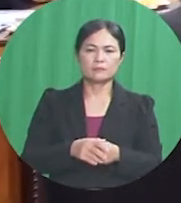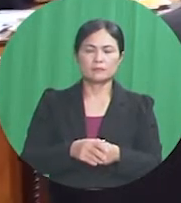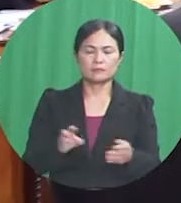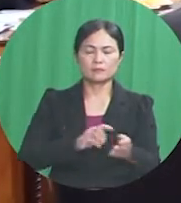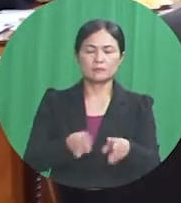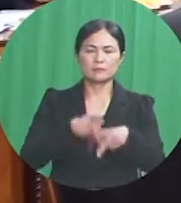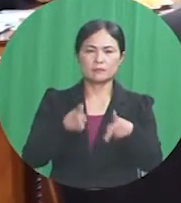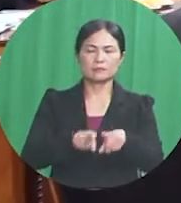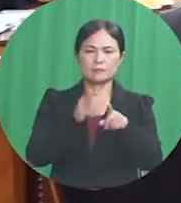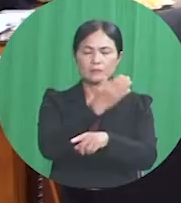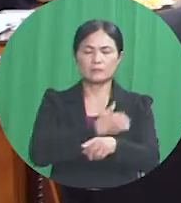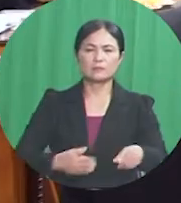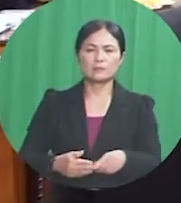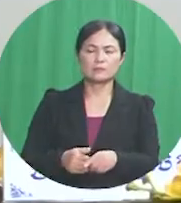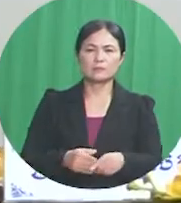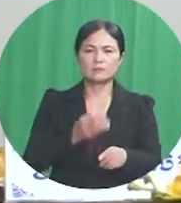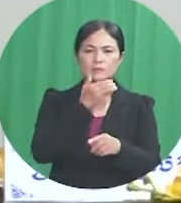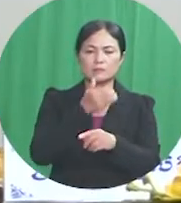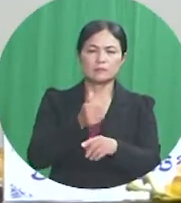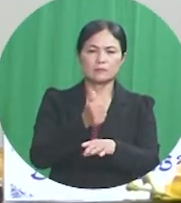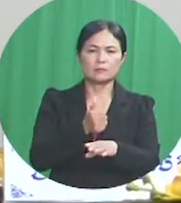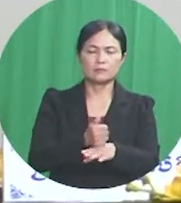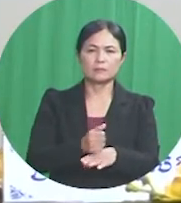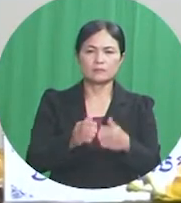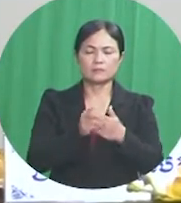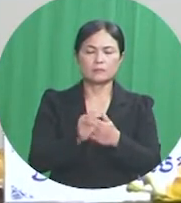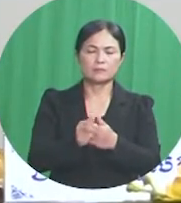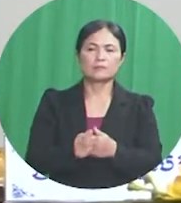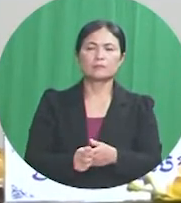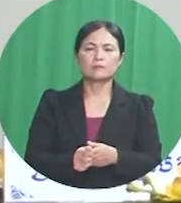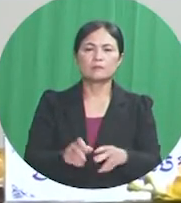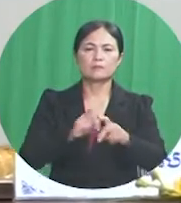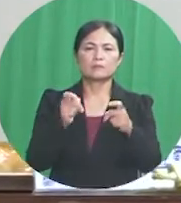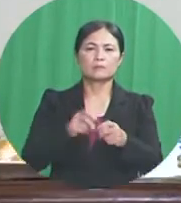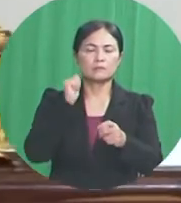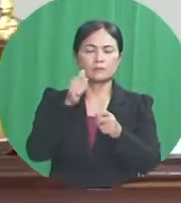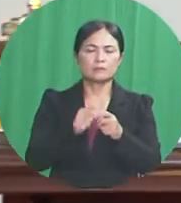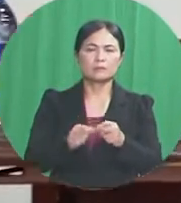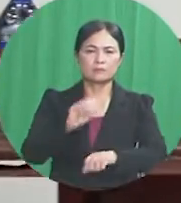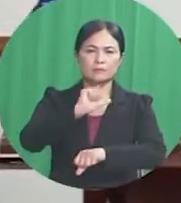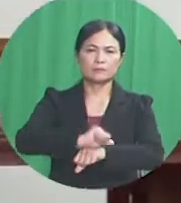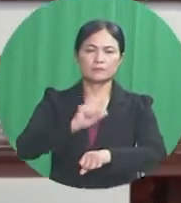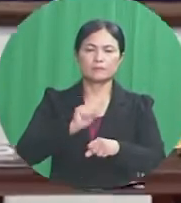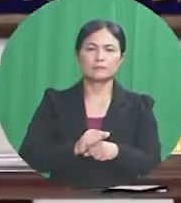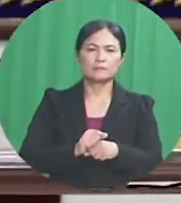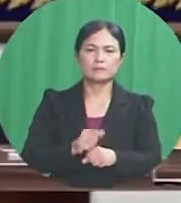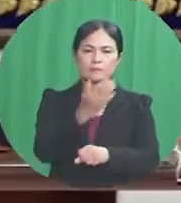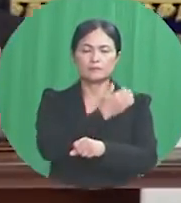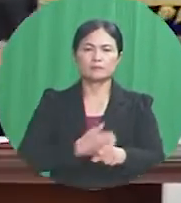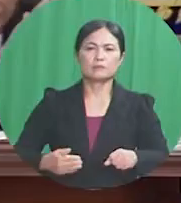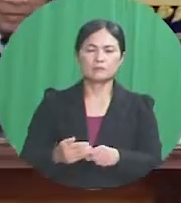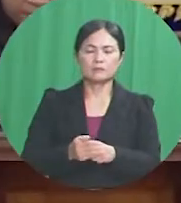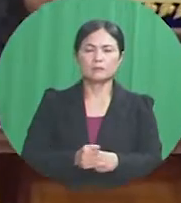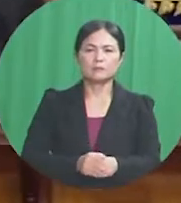ៅក្នុងឱកាសនេះដែរសម្ដេចអគ្គមហាពញាចក្រីហេងសំរិនដឹកនាំកិច្ចប្រជុំគណៈកម្មាធិការអចិន្ត្រៃយ៍សភាសម្ដេចអគ្គមហា